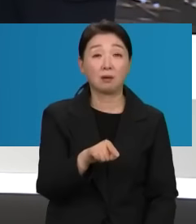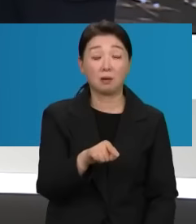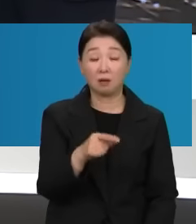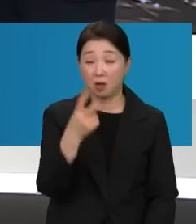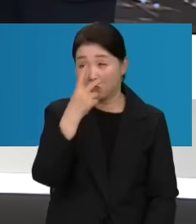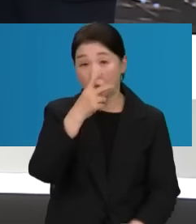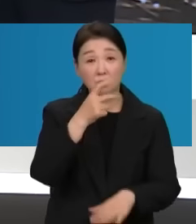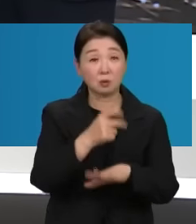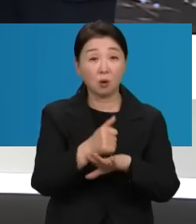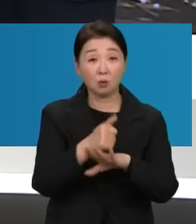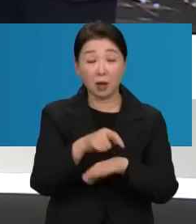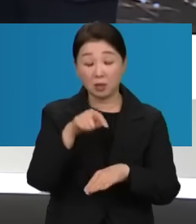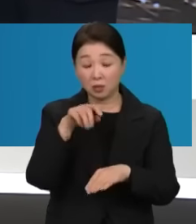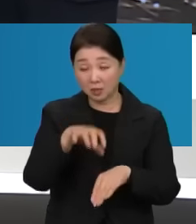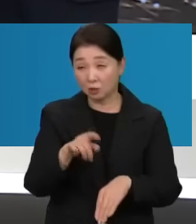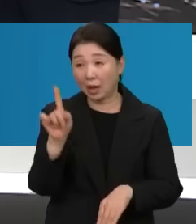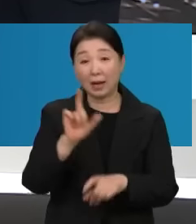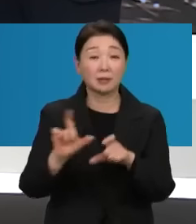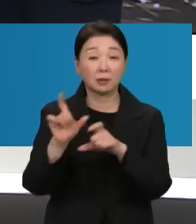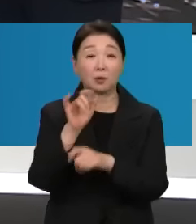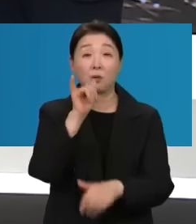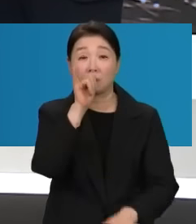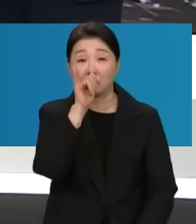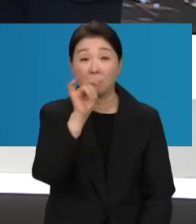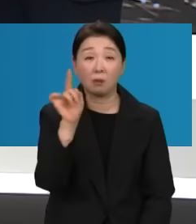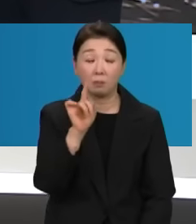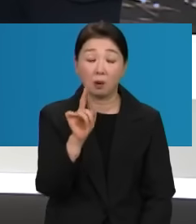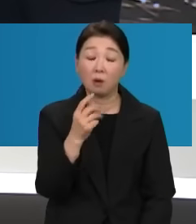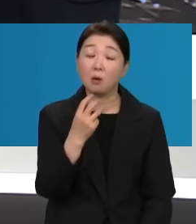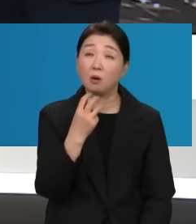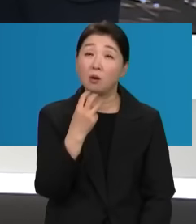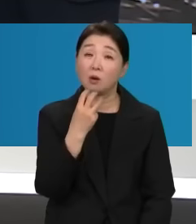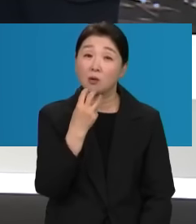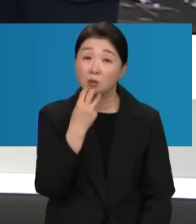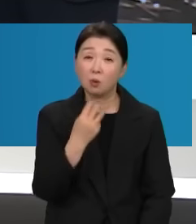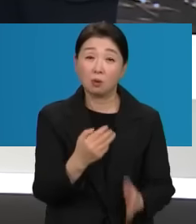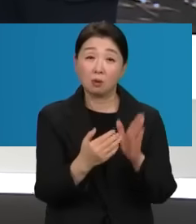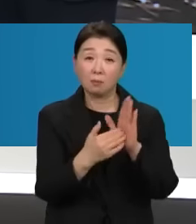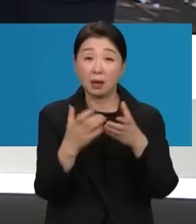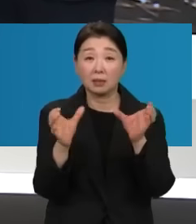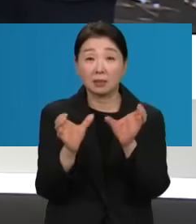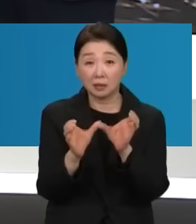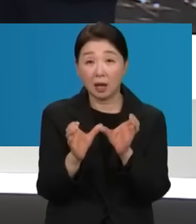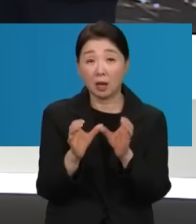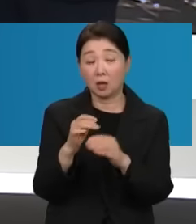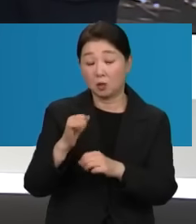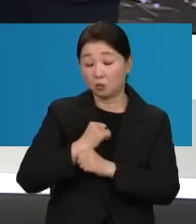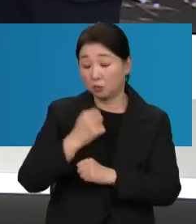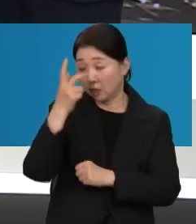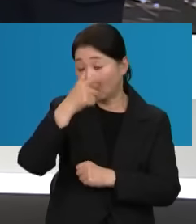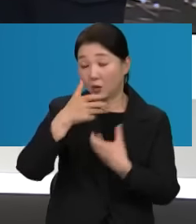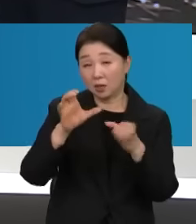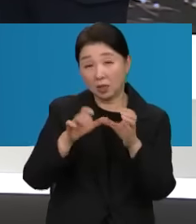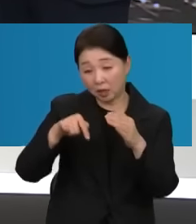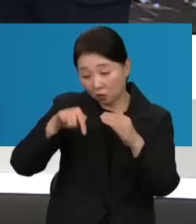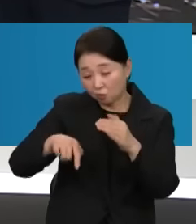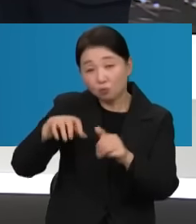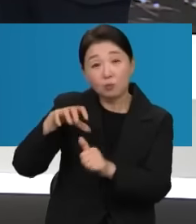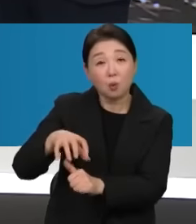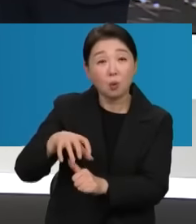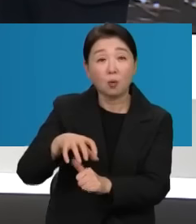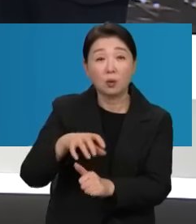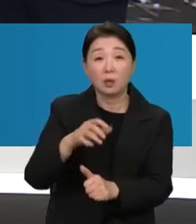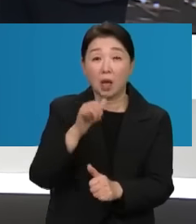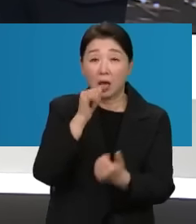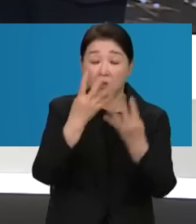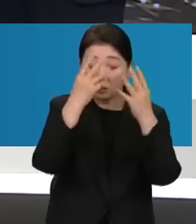결과 이런 장소가 한 곳 더 있었습니다 수방사 군사 경찰단에 구금 시설인데 경찰서 유치장 럼